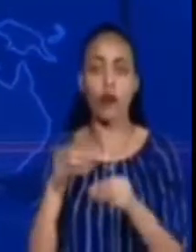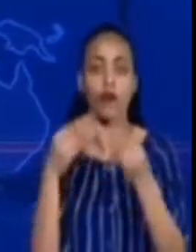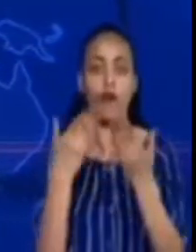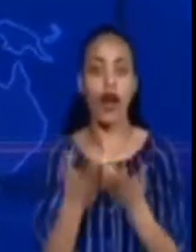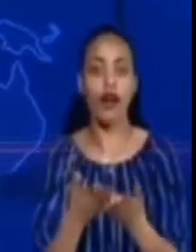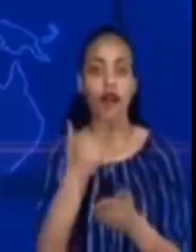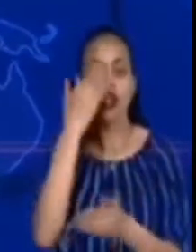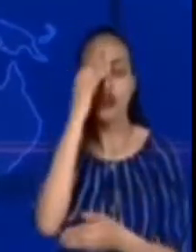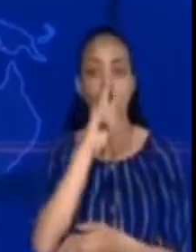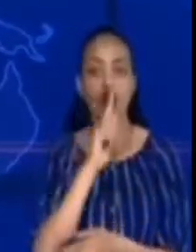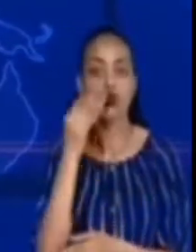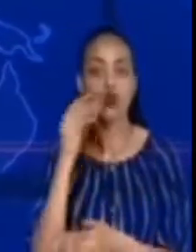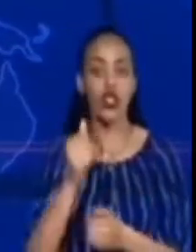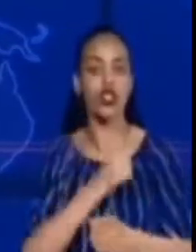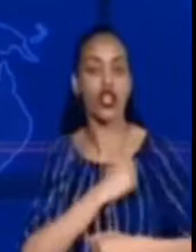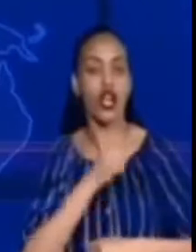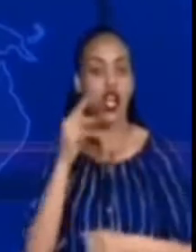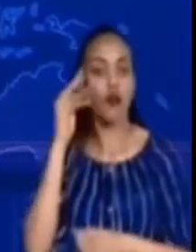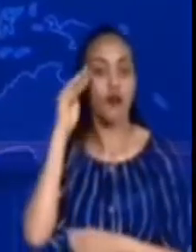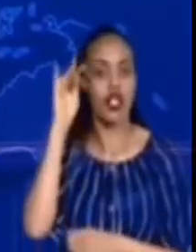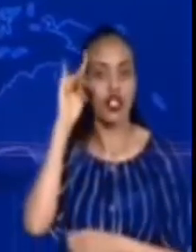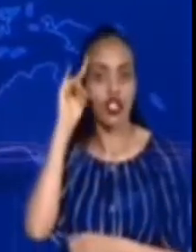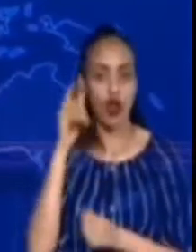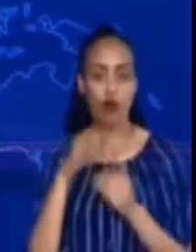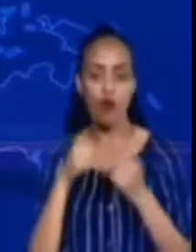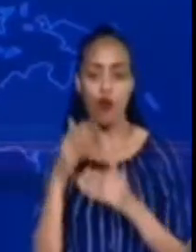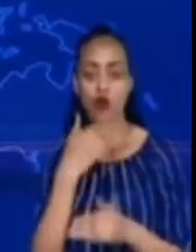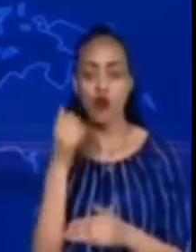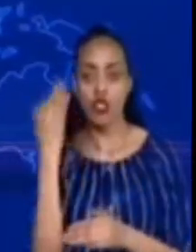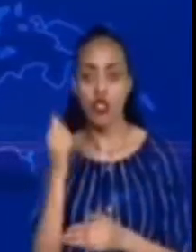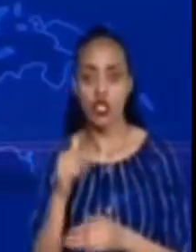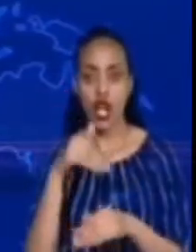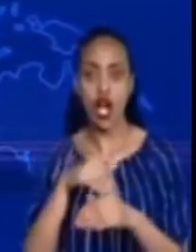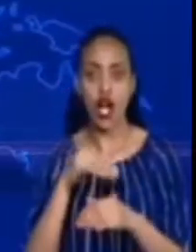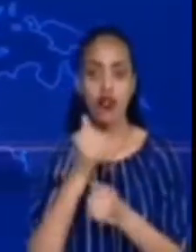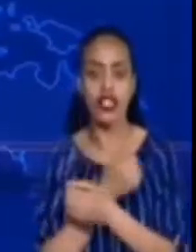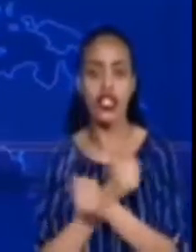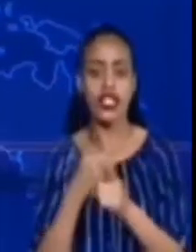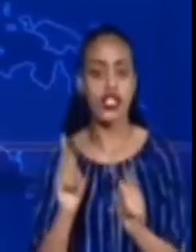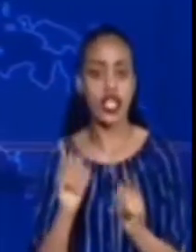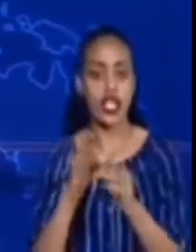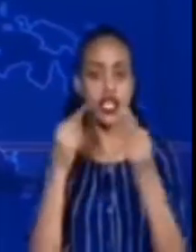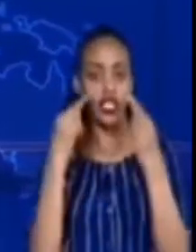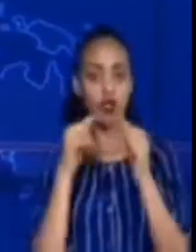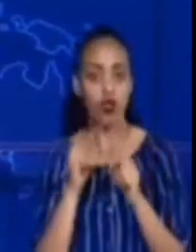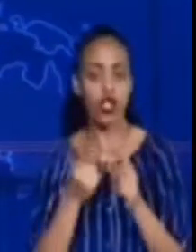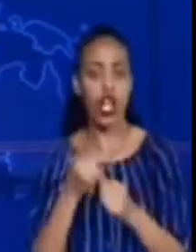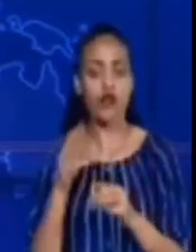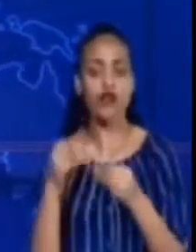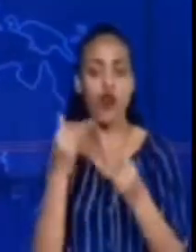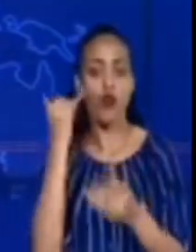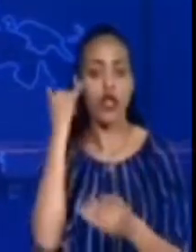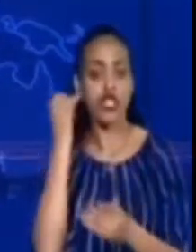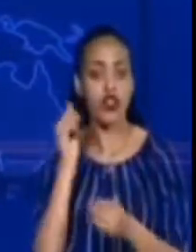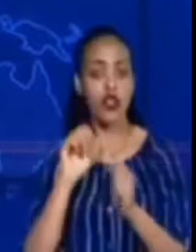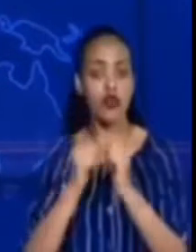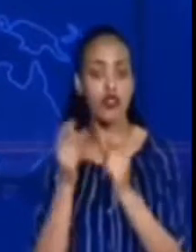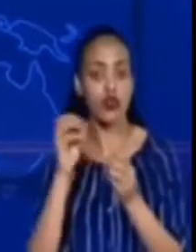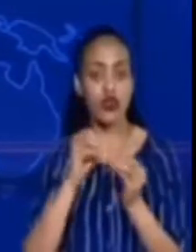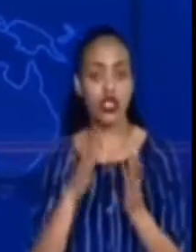ሰማችሁ? እነ ዶክተር ዘበነ በአራጅ ሙስሊሞች ዘንድ የተከበሩ